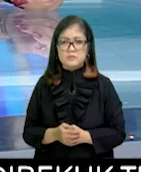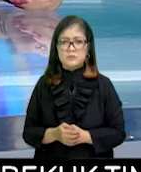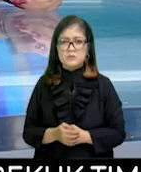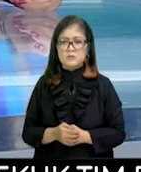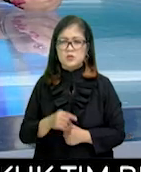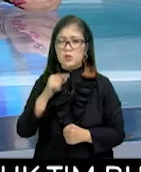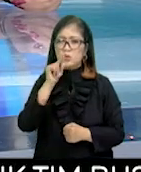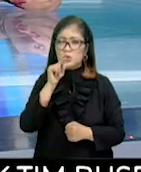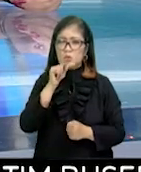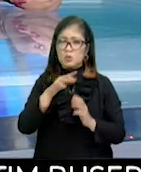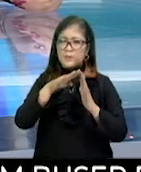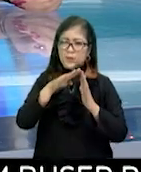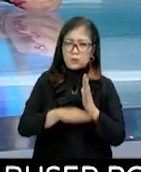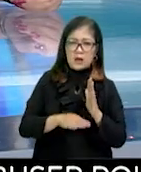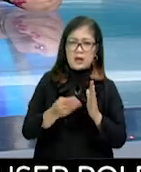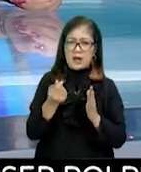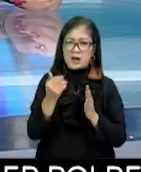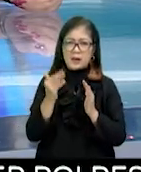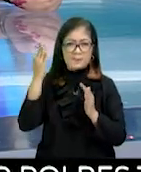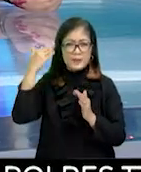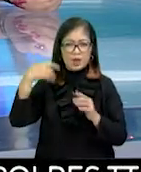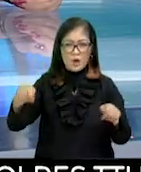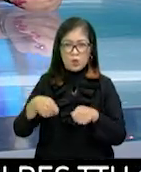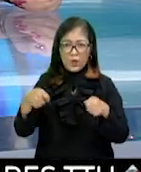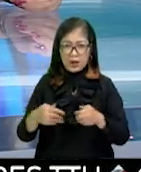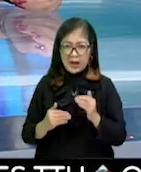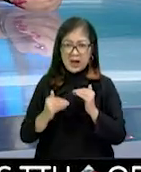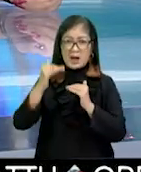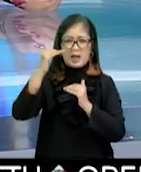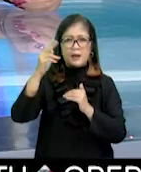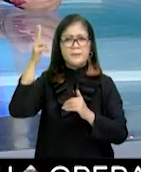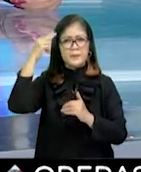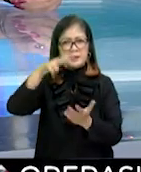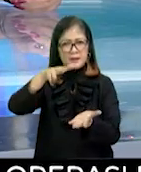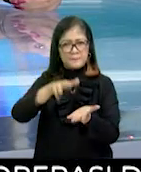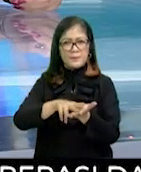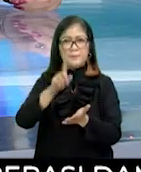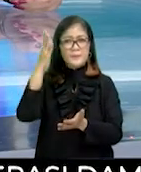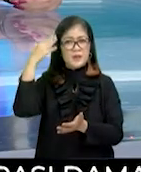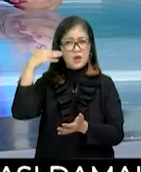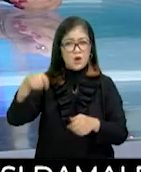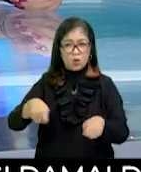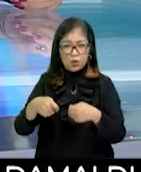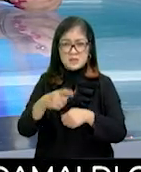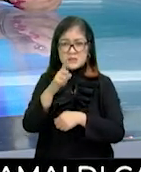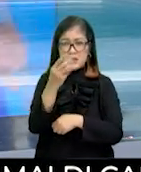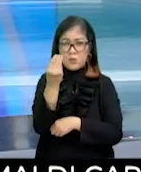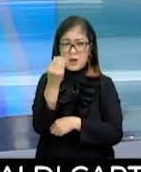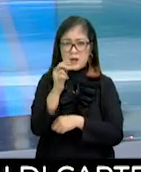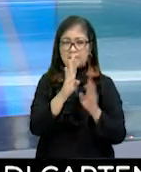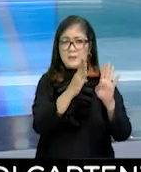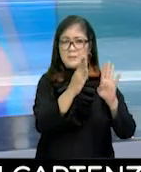Hai banyak informasi lainnya pemirsa untuk menekan kenaikan harga minyak goreng pemerintah menetapkan minyak goreng satu harga yakni Rp14.000 per liter